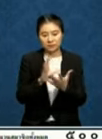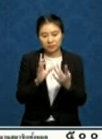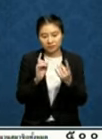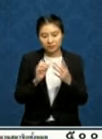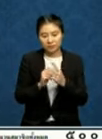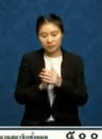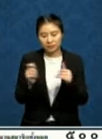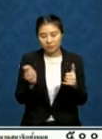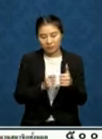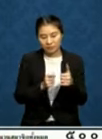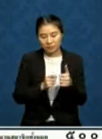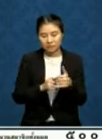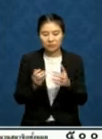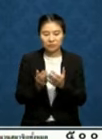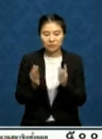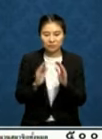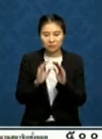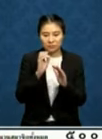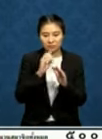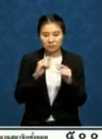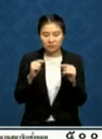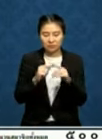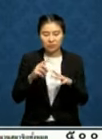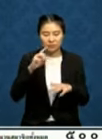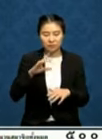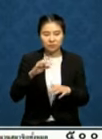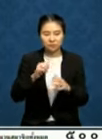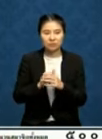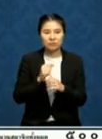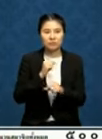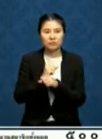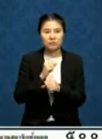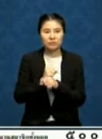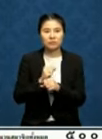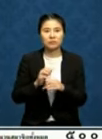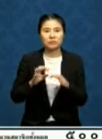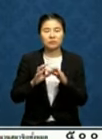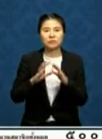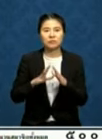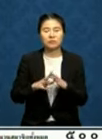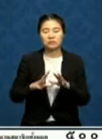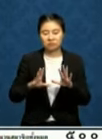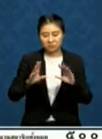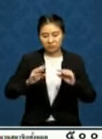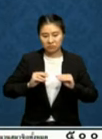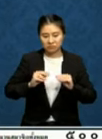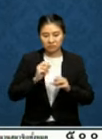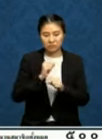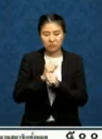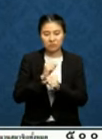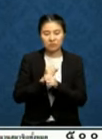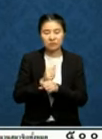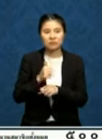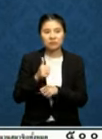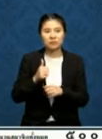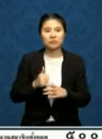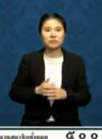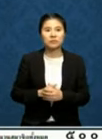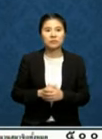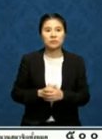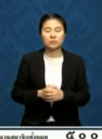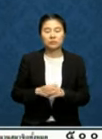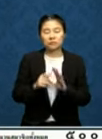ทำโทษสั่งสอนบุตรในครอบครัวเป็นความรุนแรงที่ยอมรับได้จึงจำเป็นที่จะต้องเปลี่ยนแปลงกฎหมายบทบัญญั